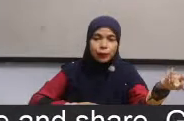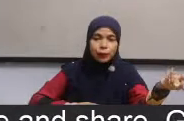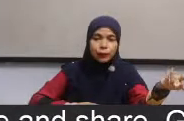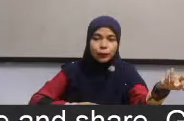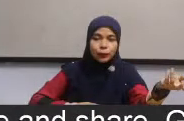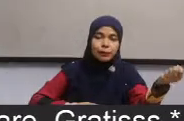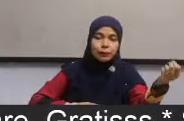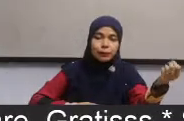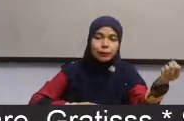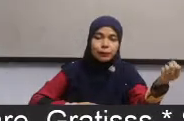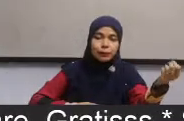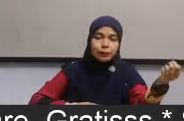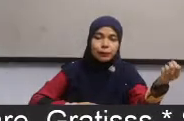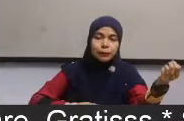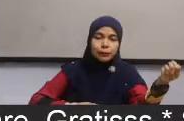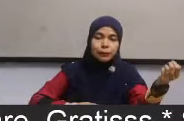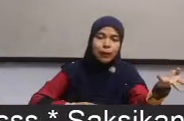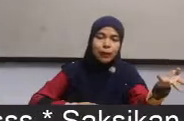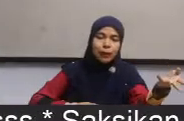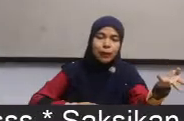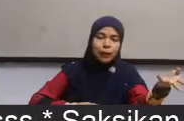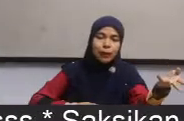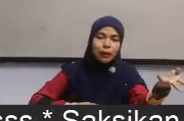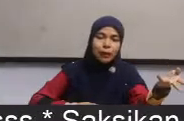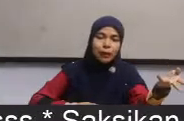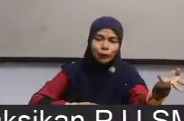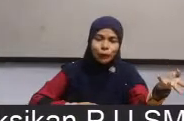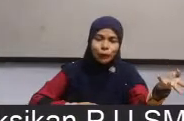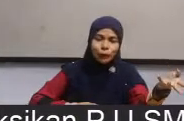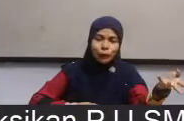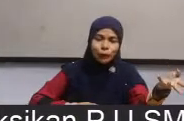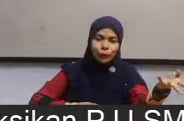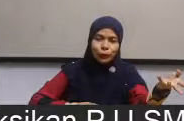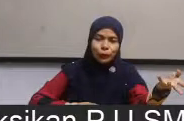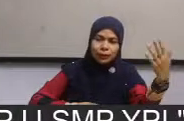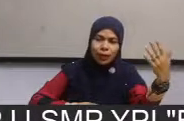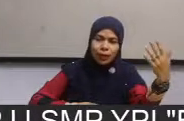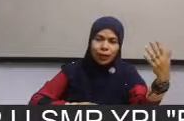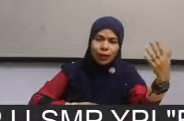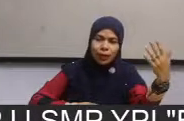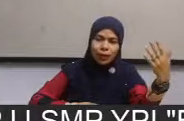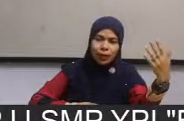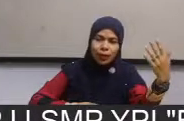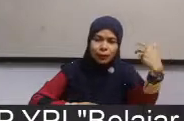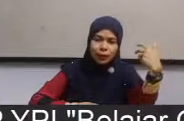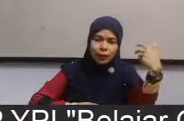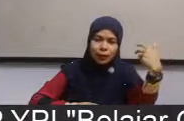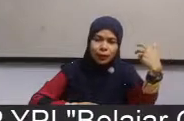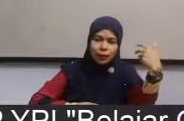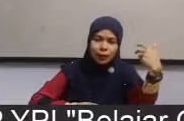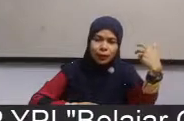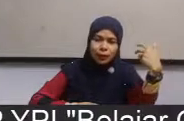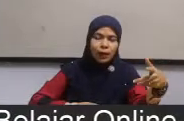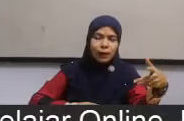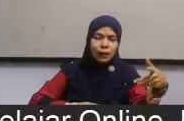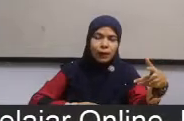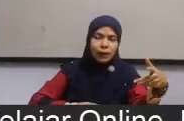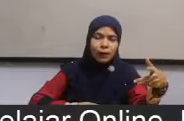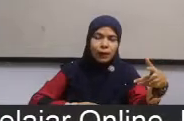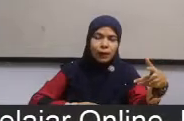kemudian menari ya jadi turis atau wisatawan yang datang atau Indonesia